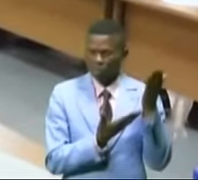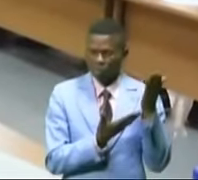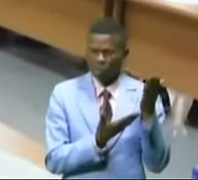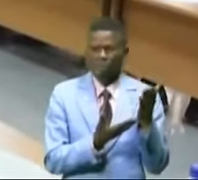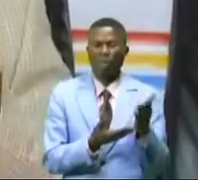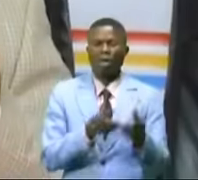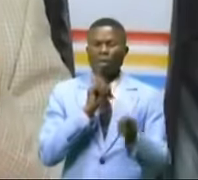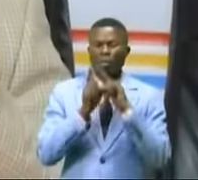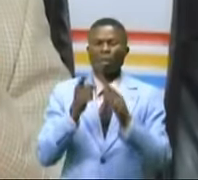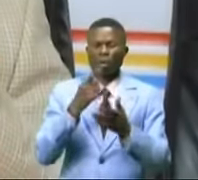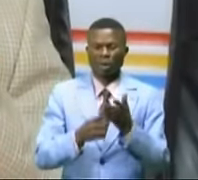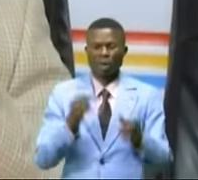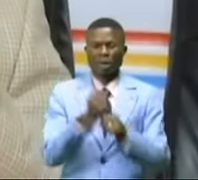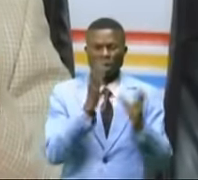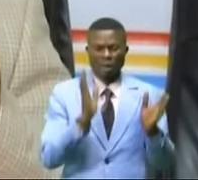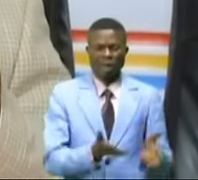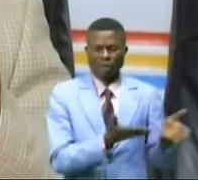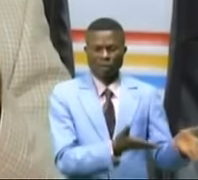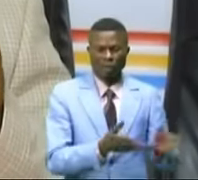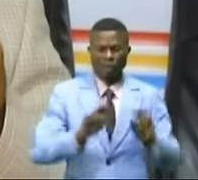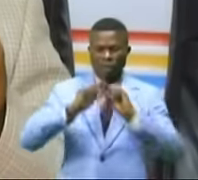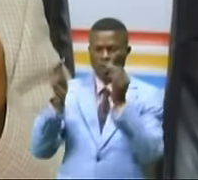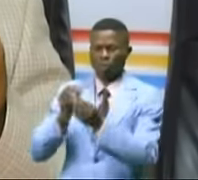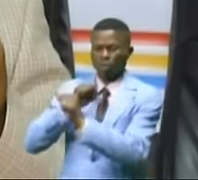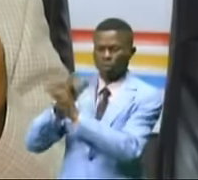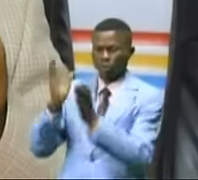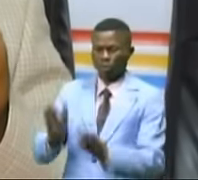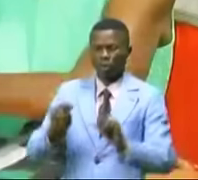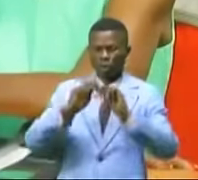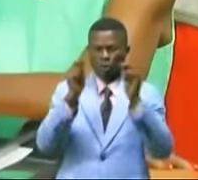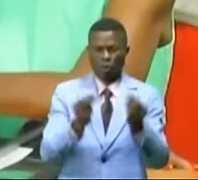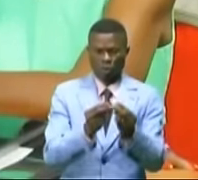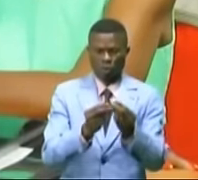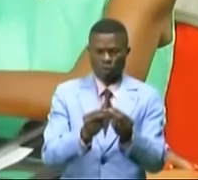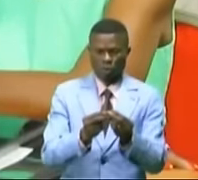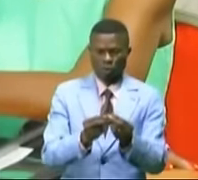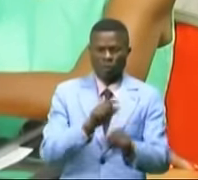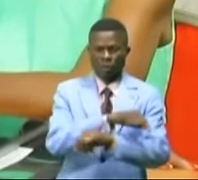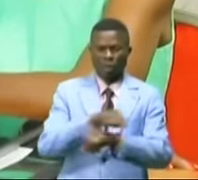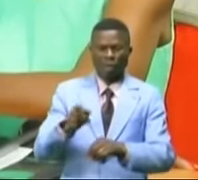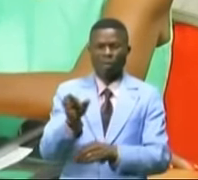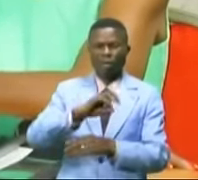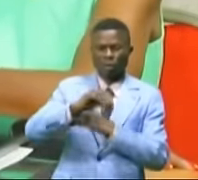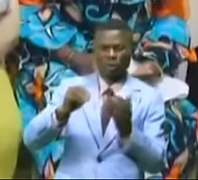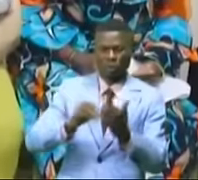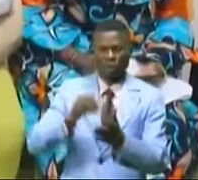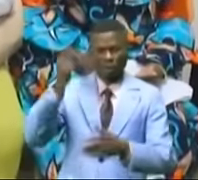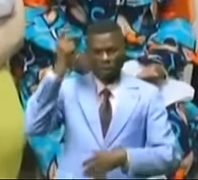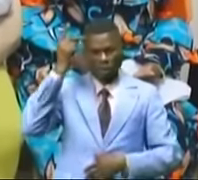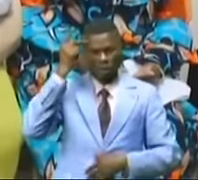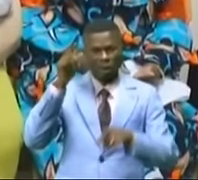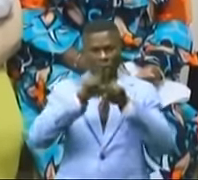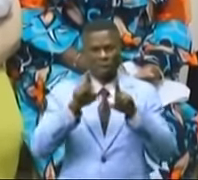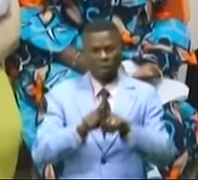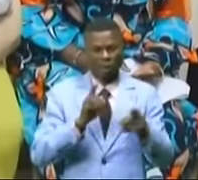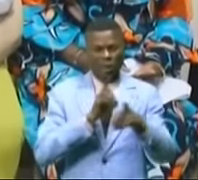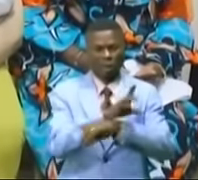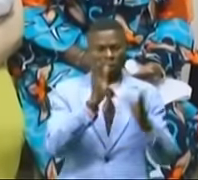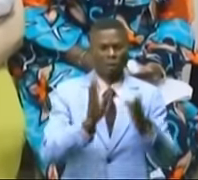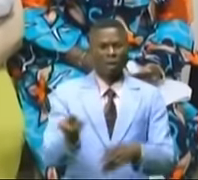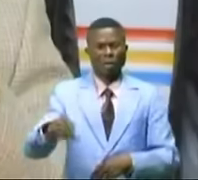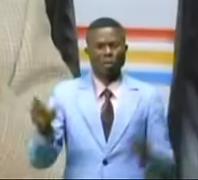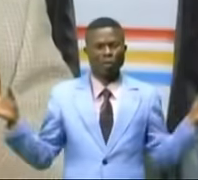de la table l'employeur, l'intersyndical, la délégation syndicale de l'administration centrale de Kinshasa et les délégués